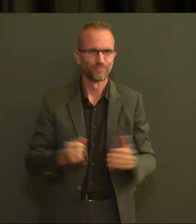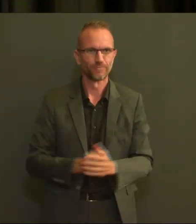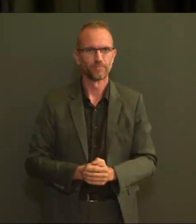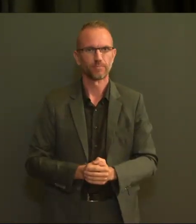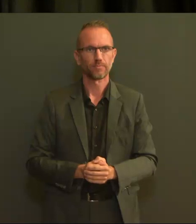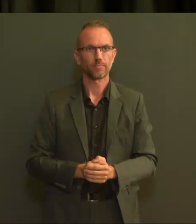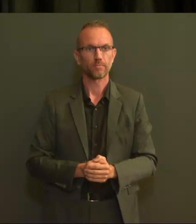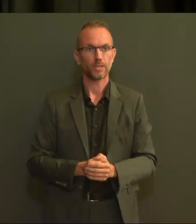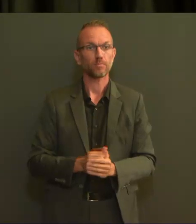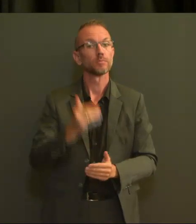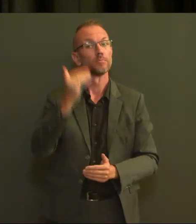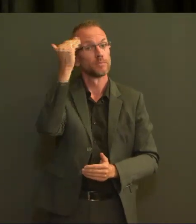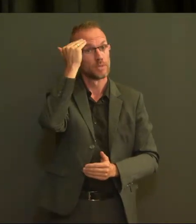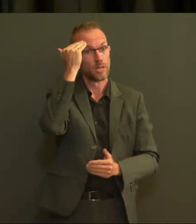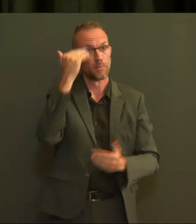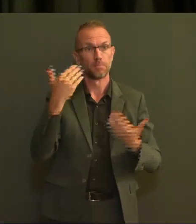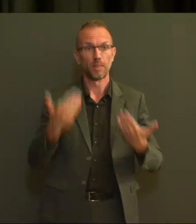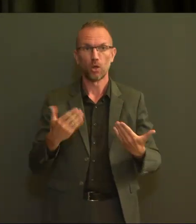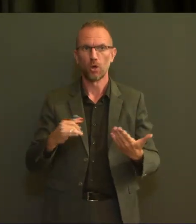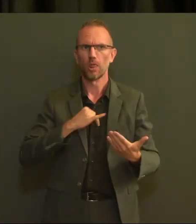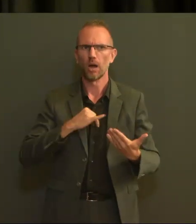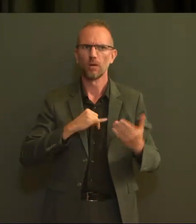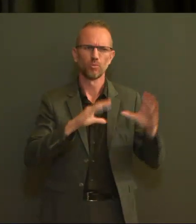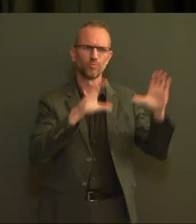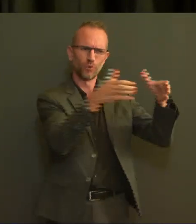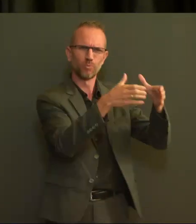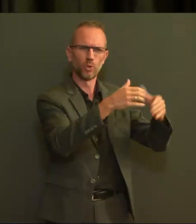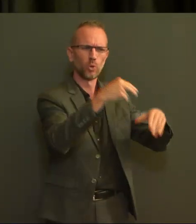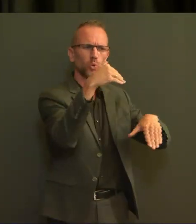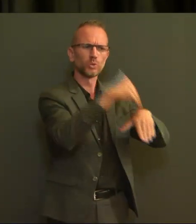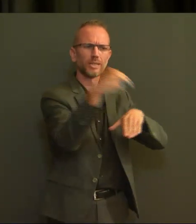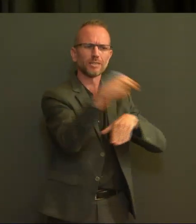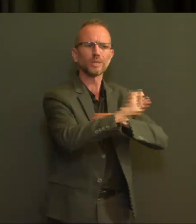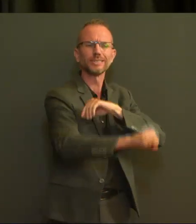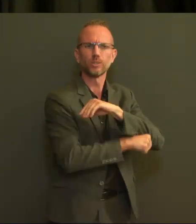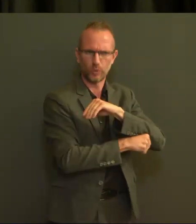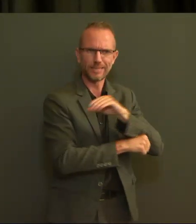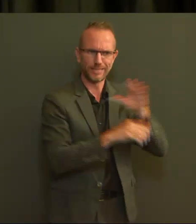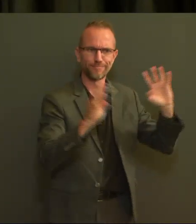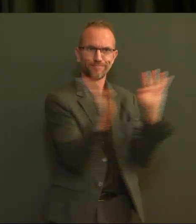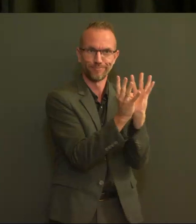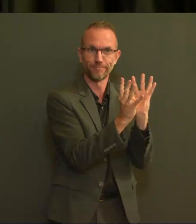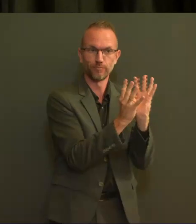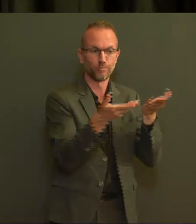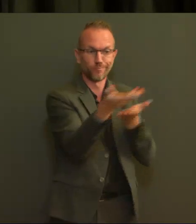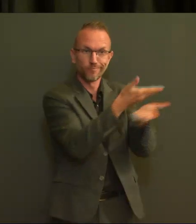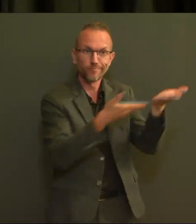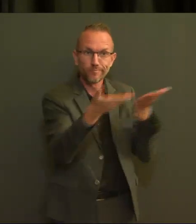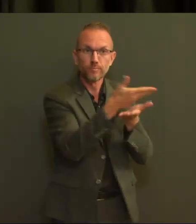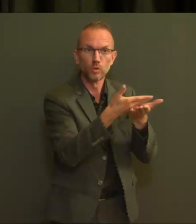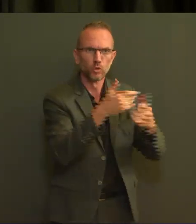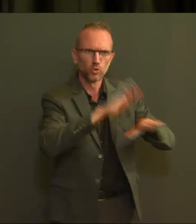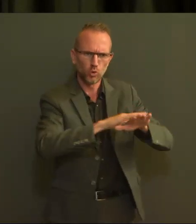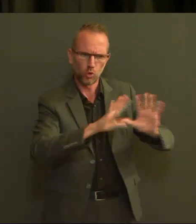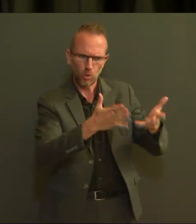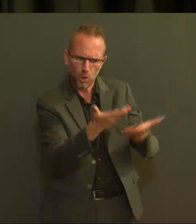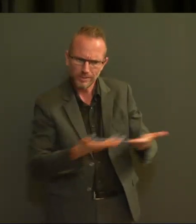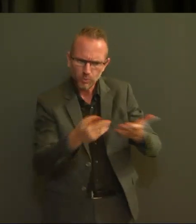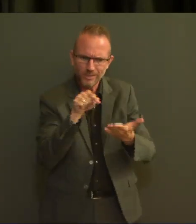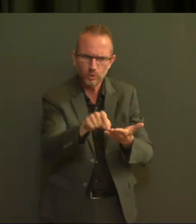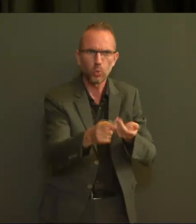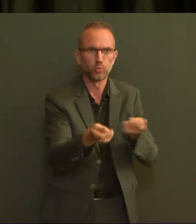représentées avec les experts se penchent sur l'adaptation des actions à entreprendre pour ralentir la propagation du Covid-19. Une